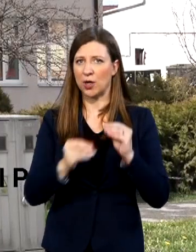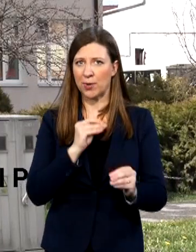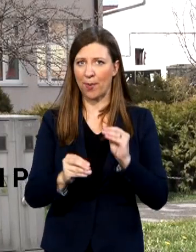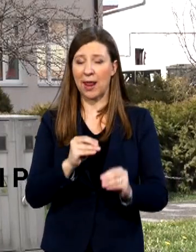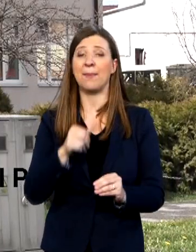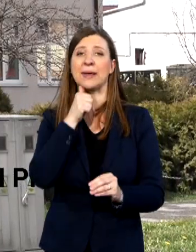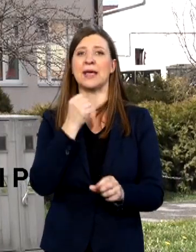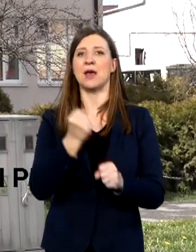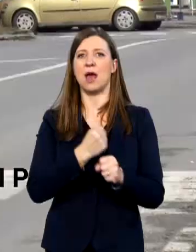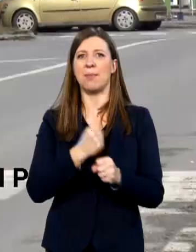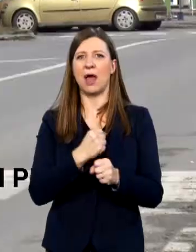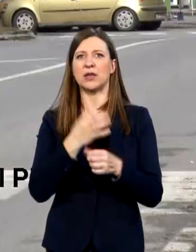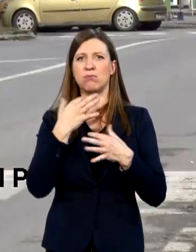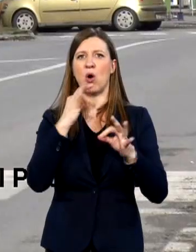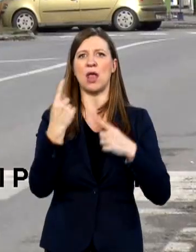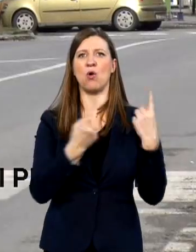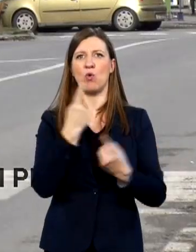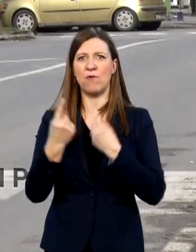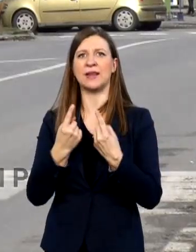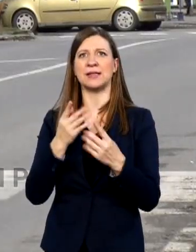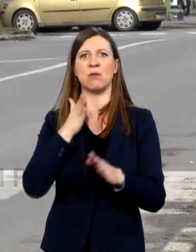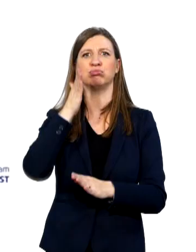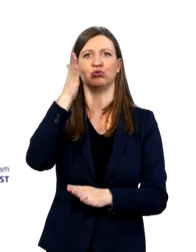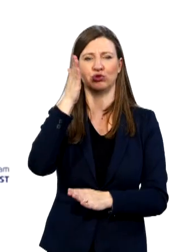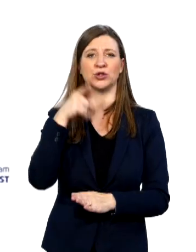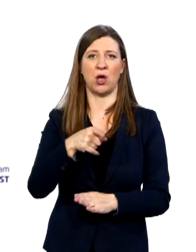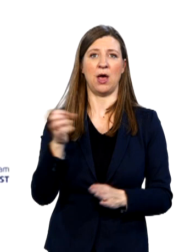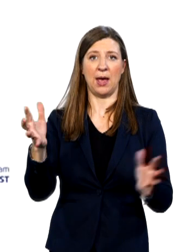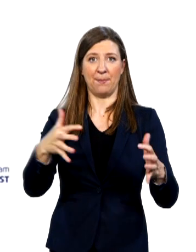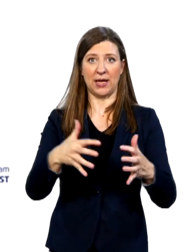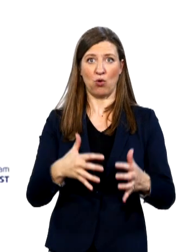te stvoriti preduvjeti o važnosti sprječavanja nastanka otpada,